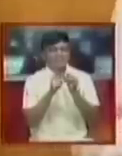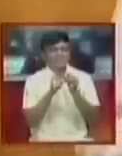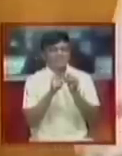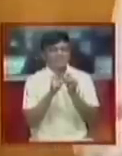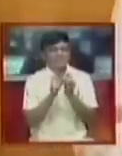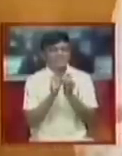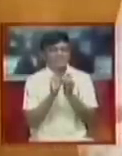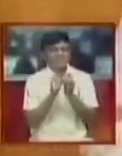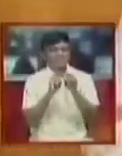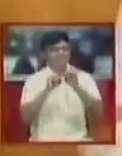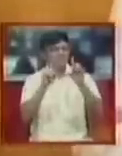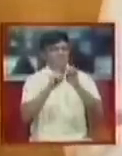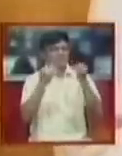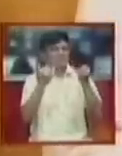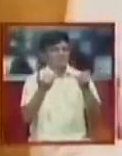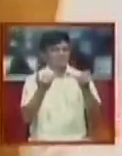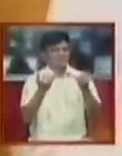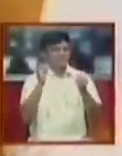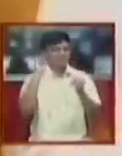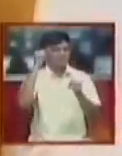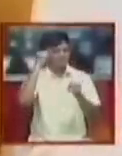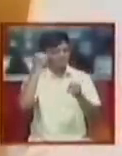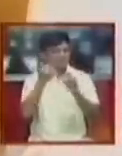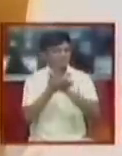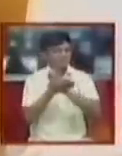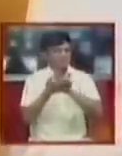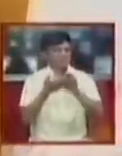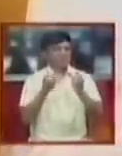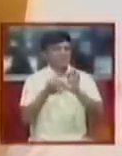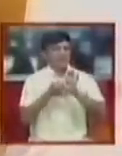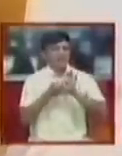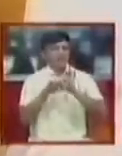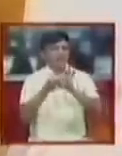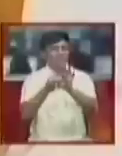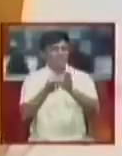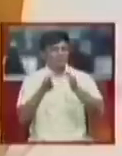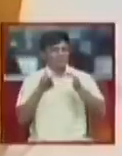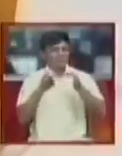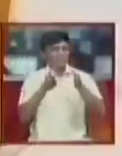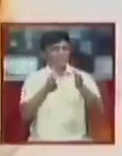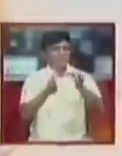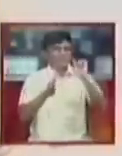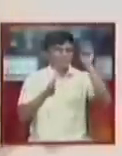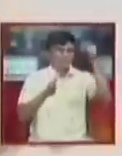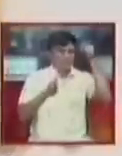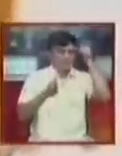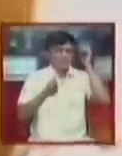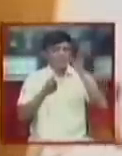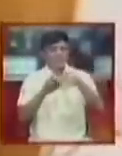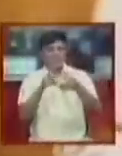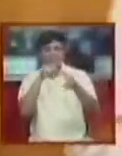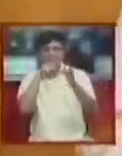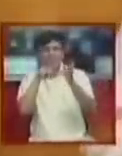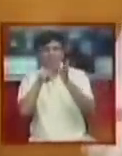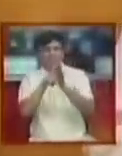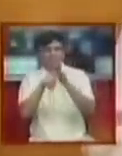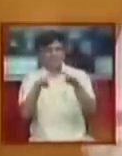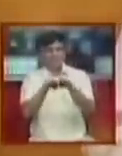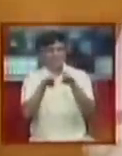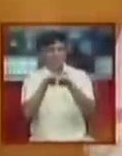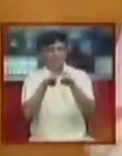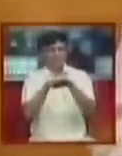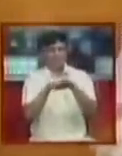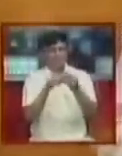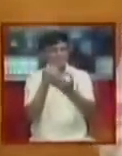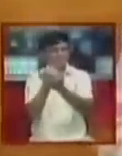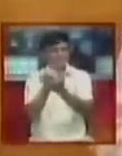bukas. Iba na po talaga ang mukha ng gobyerno. Sumasabay na po sa pribadong sektor ang ating pasahod para sa entry